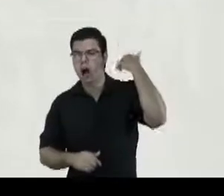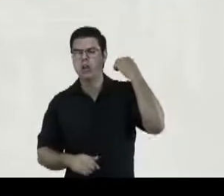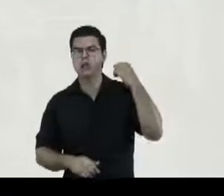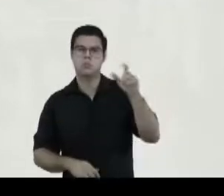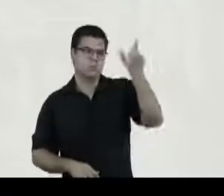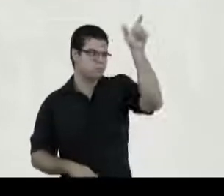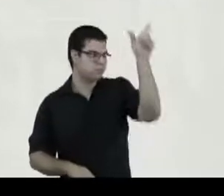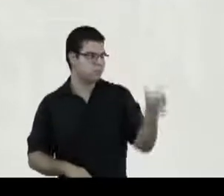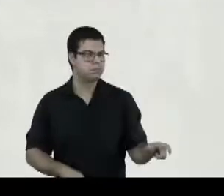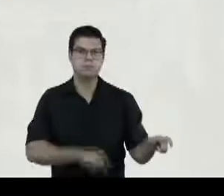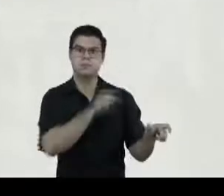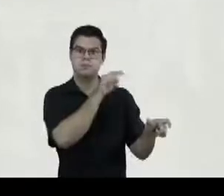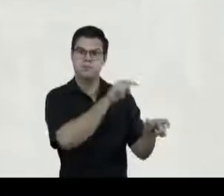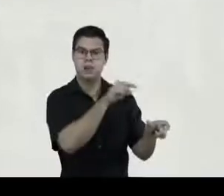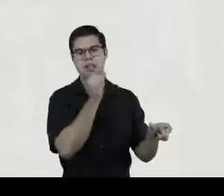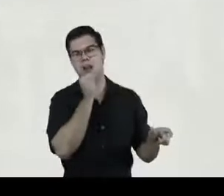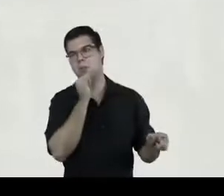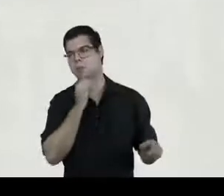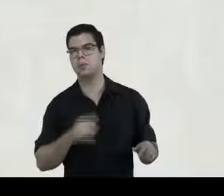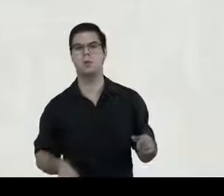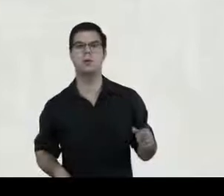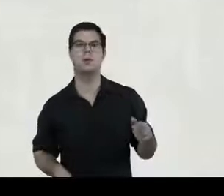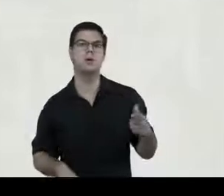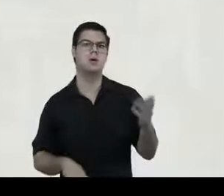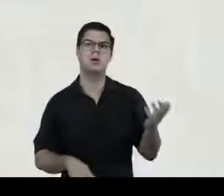depuis très longtemps.